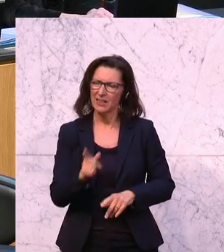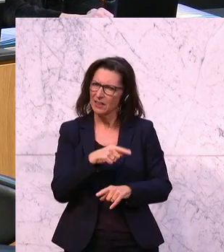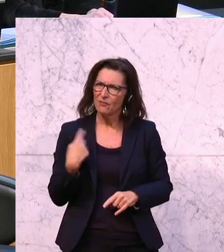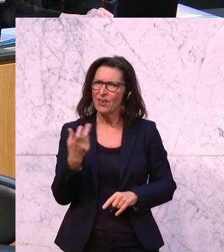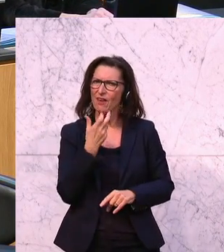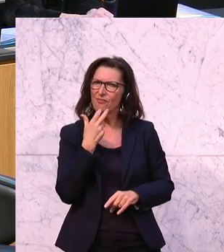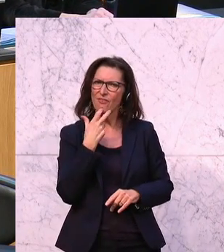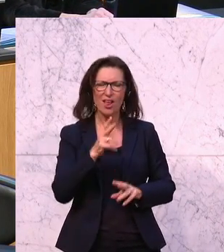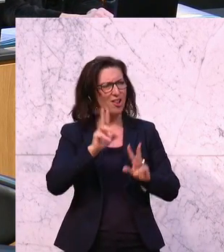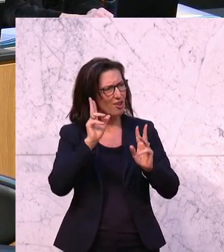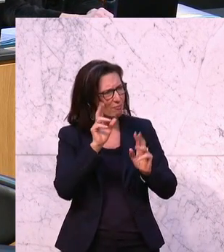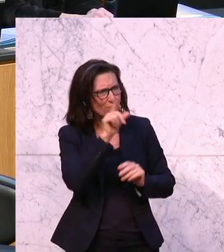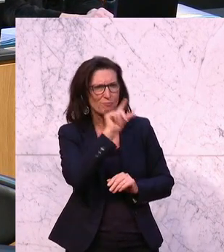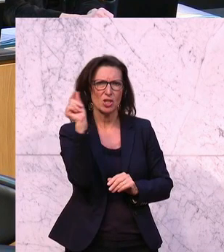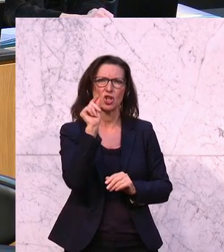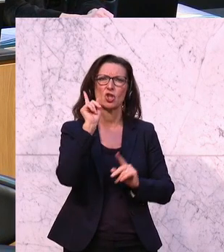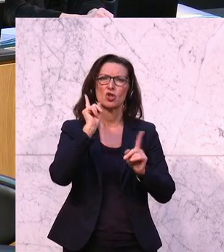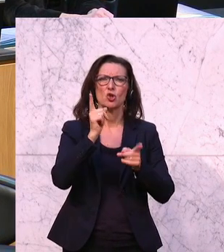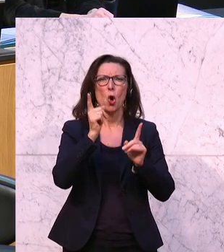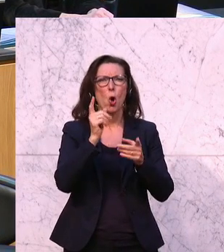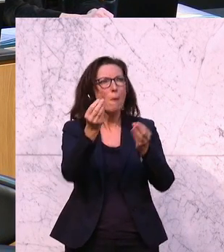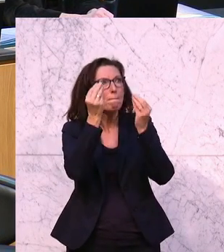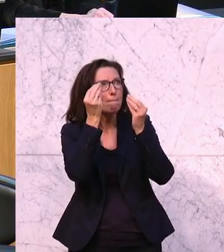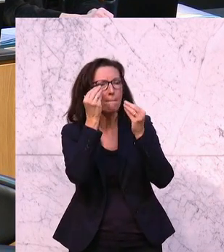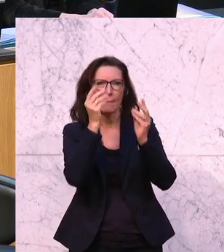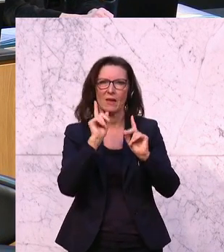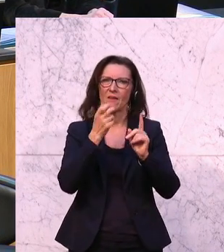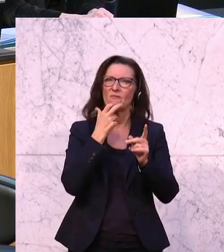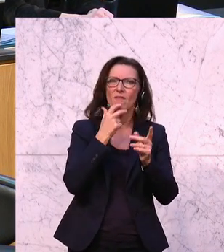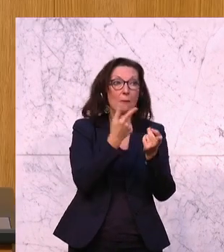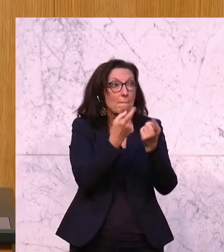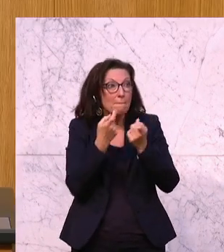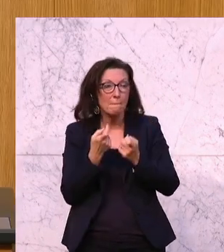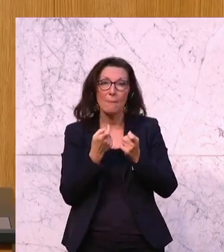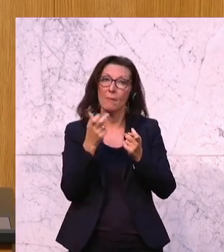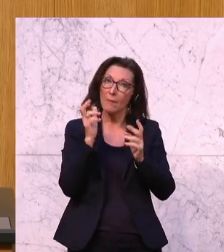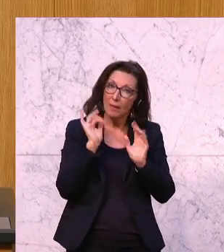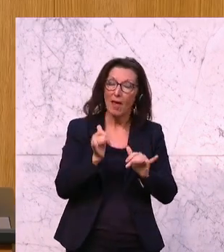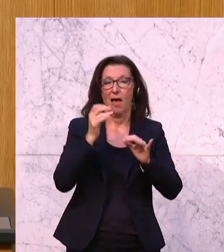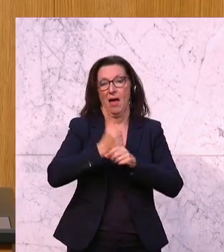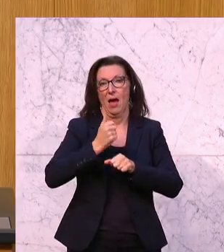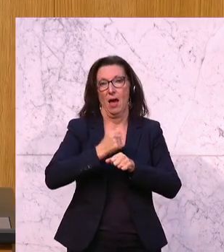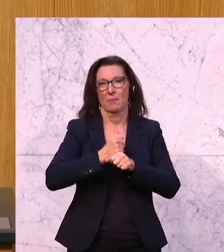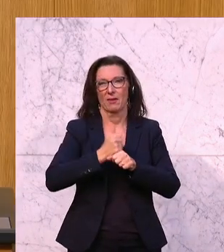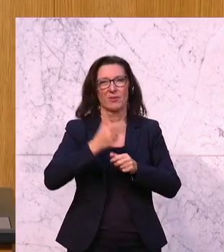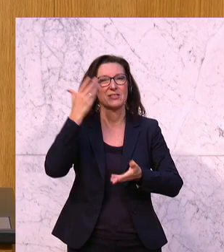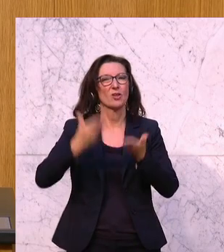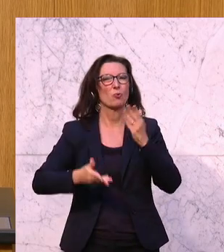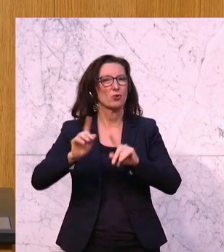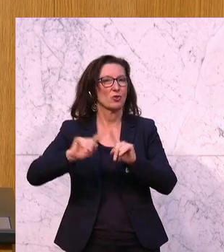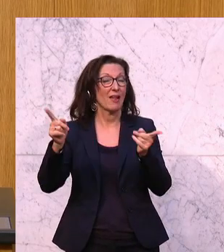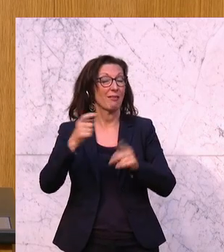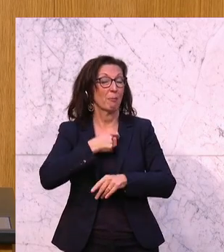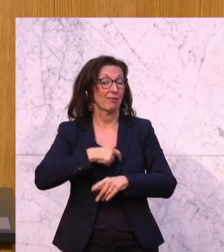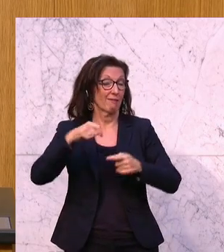in Qualifizierungsmaßnahmen gehen. Wir wollen, dass wir Beschäftigungsanreize setzen. Und das unterscheidet uns vor allem auch von anderen Parteien in diesem Haus. Wir